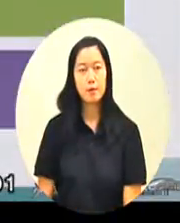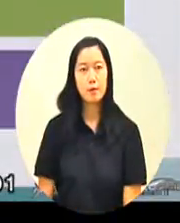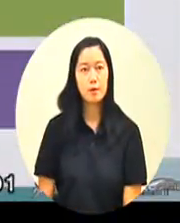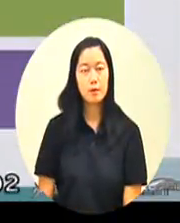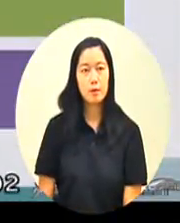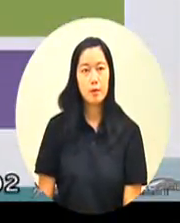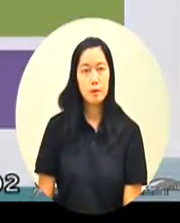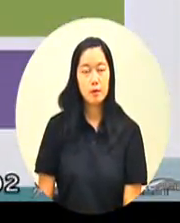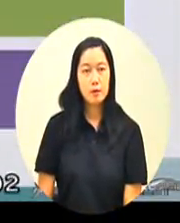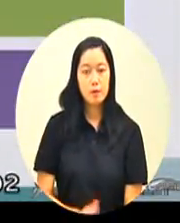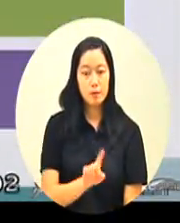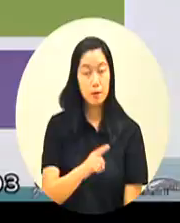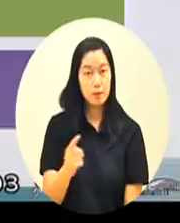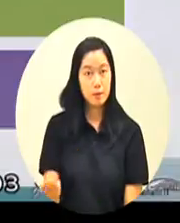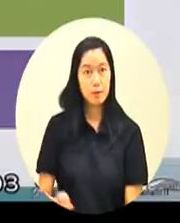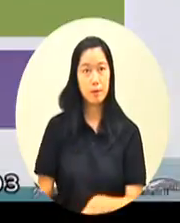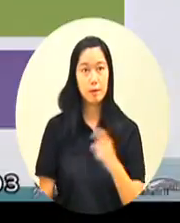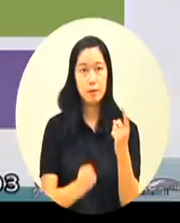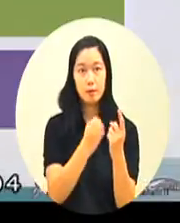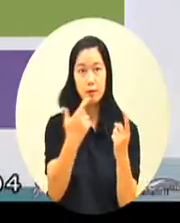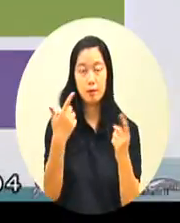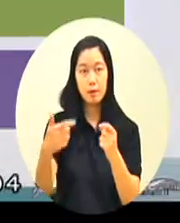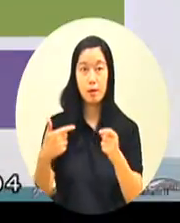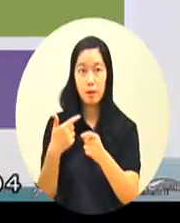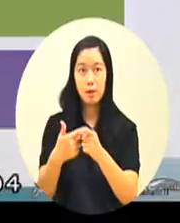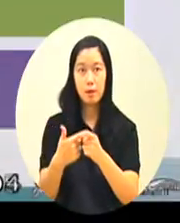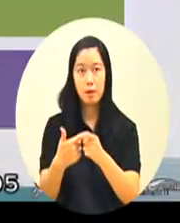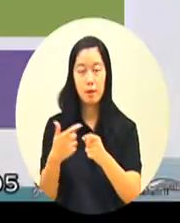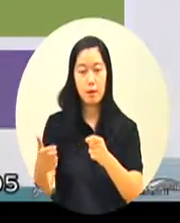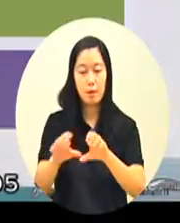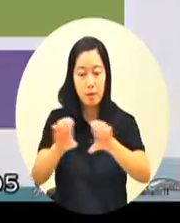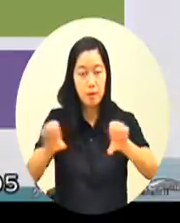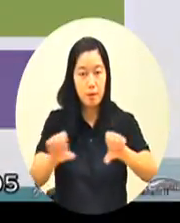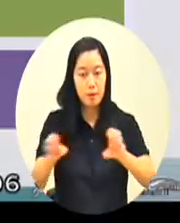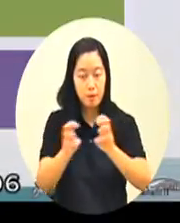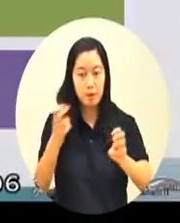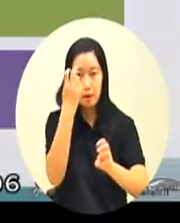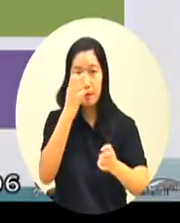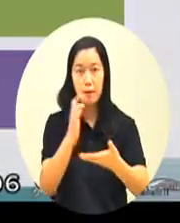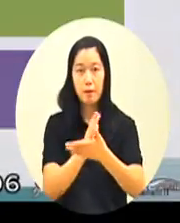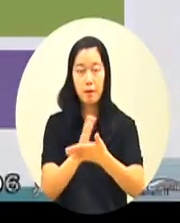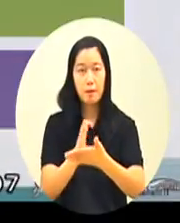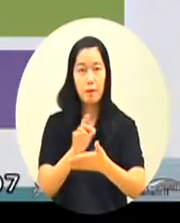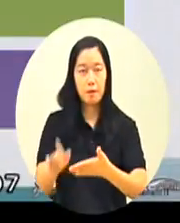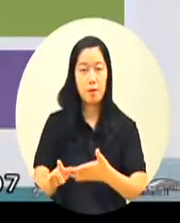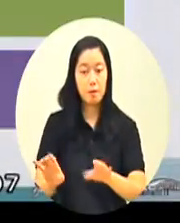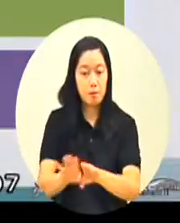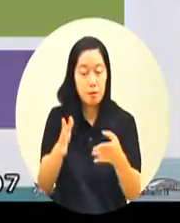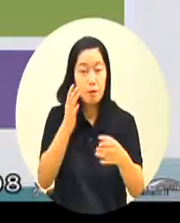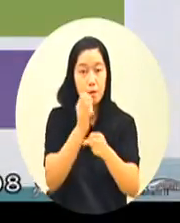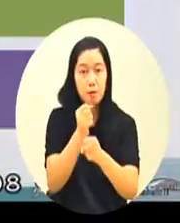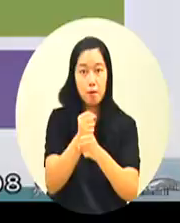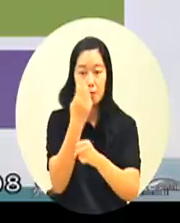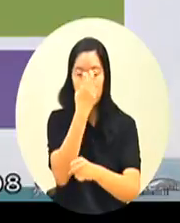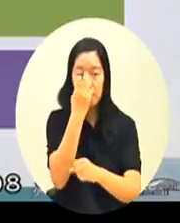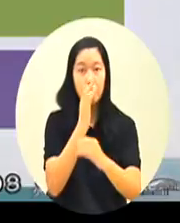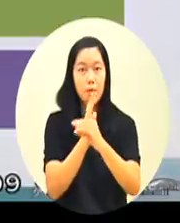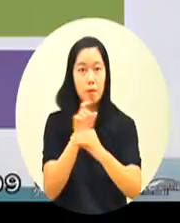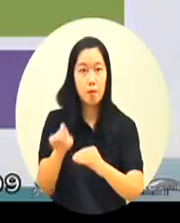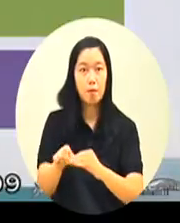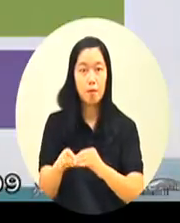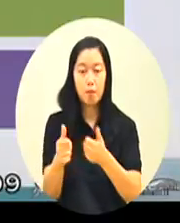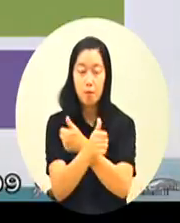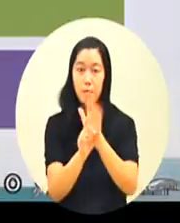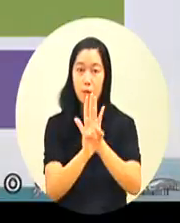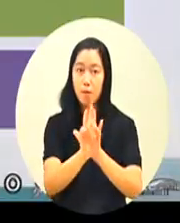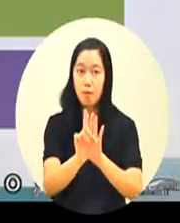那接下来我们在106年度的管线审查作业已经开始在进行了。这一次的审查作业大概有三个重点，